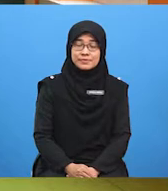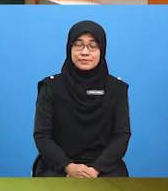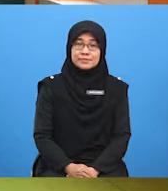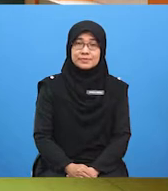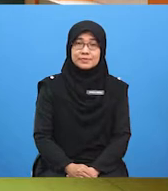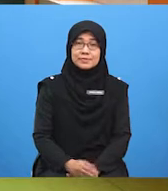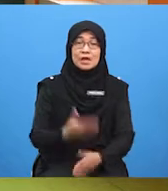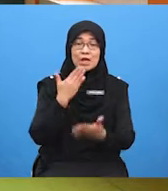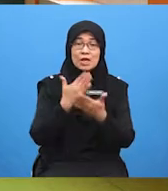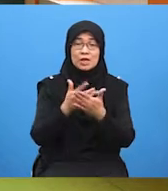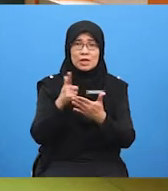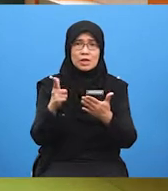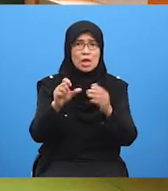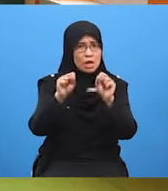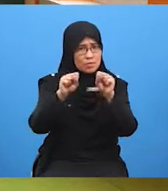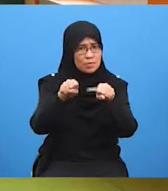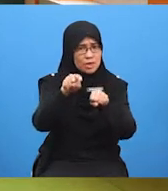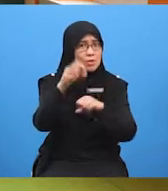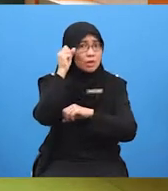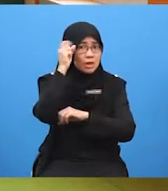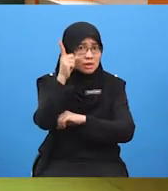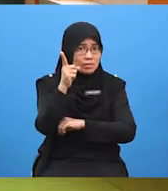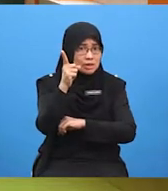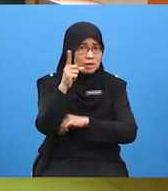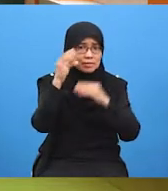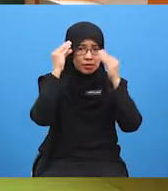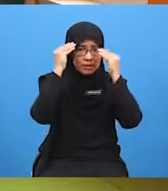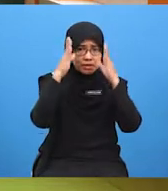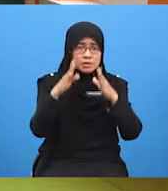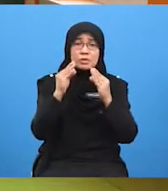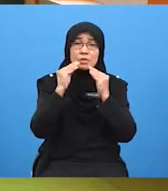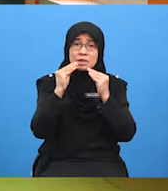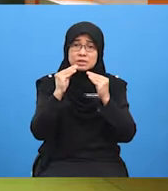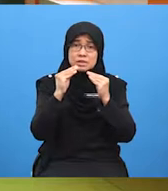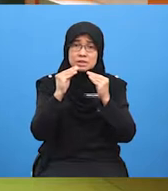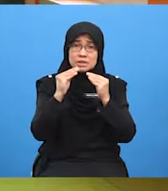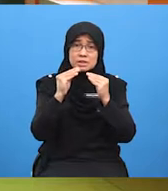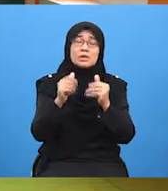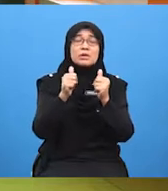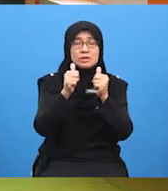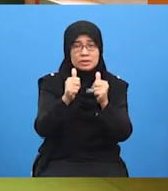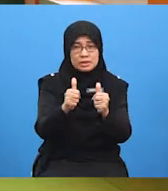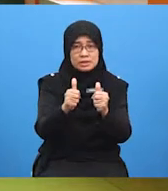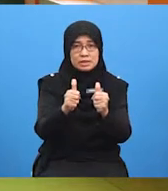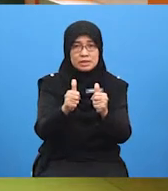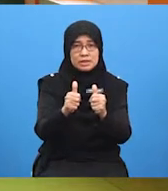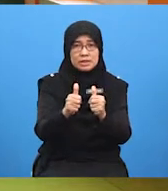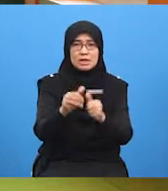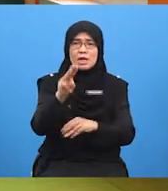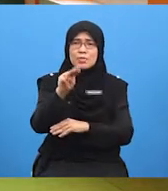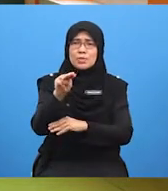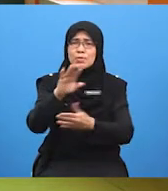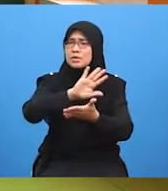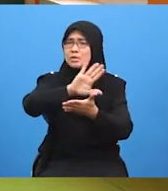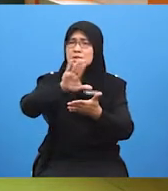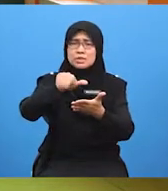Baiklah murid-murid, bolehkah kamu faham pengajaran cikgu sebelum ini? Bagus, sememangnya